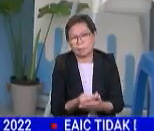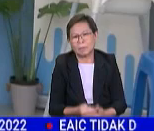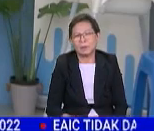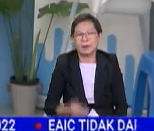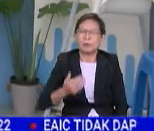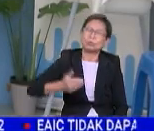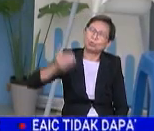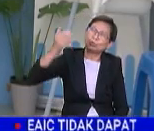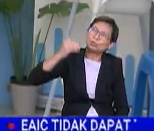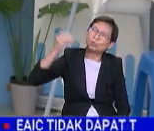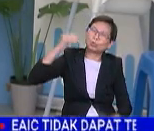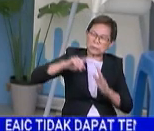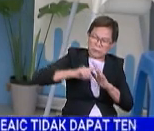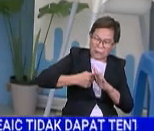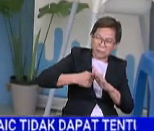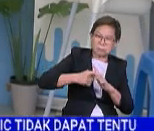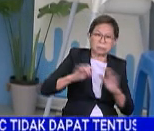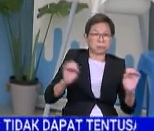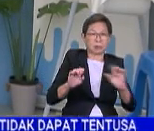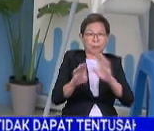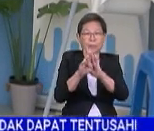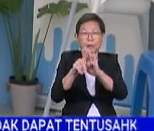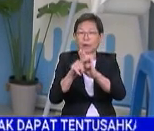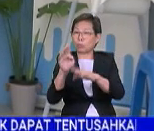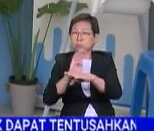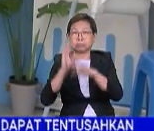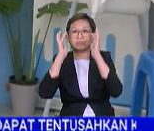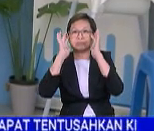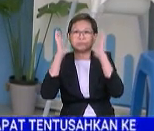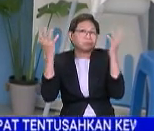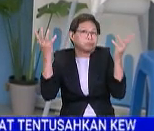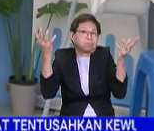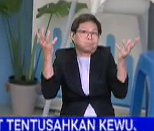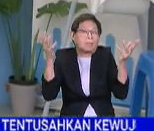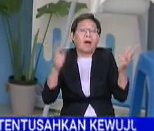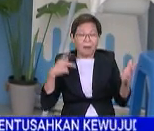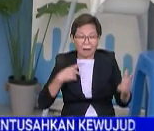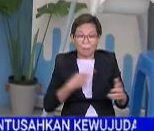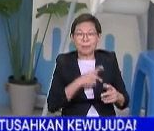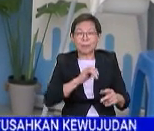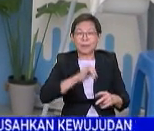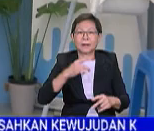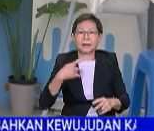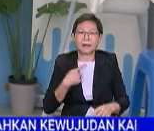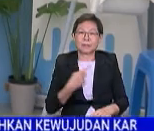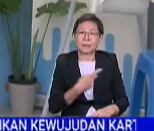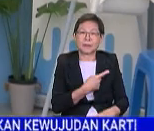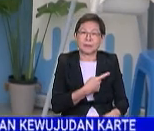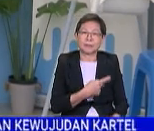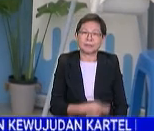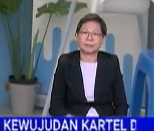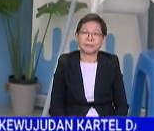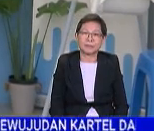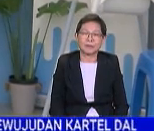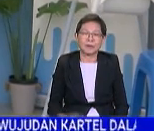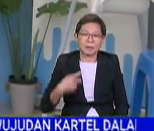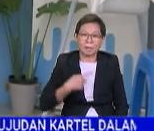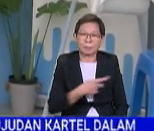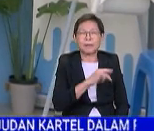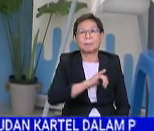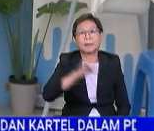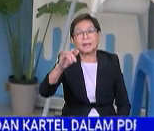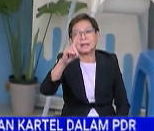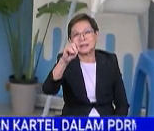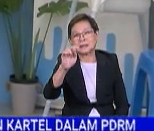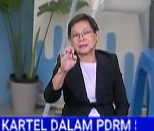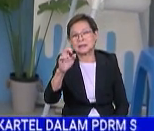Masa mula-mula tu sebab saya tak ada background business, jadi kami pergi, sebenarnya kami pergi ke tekun,